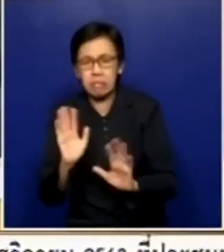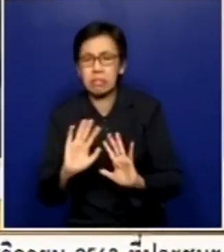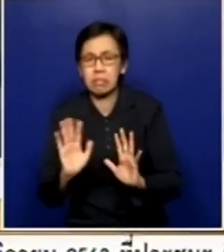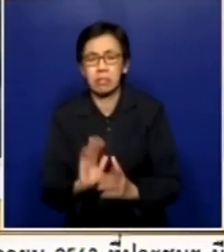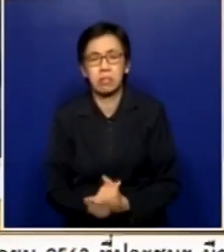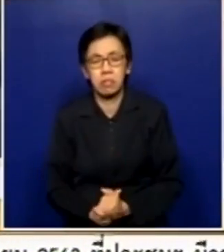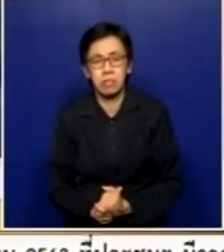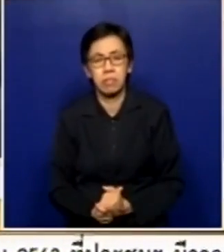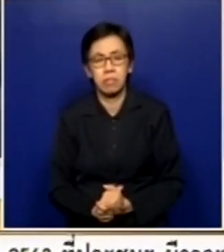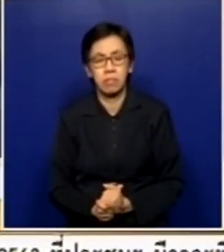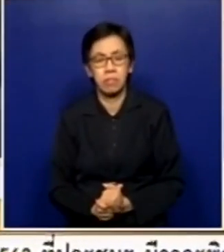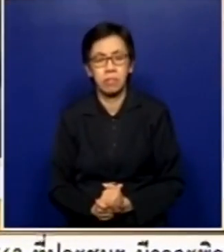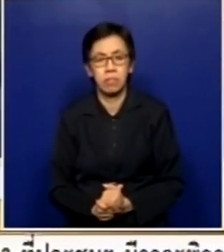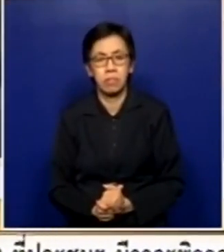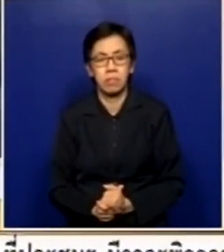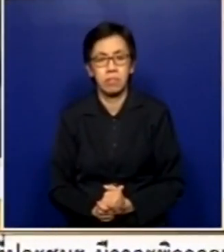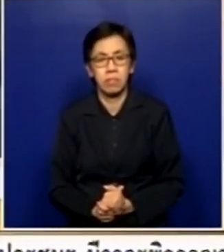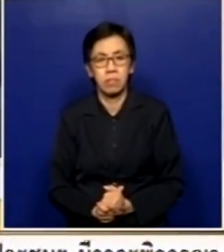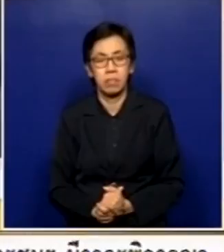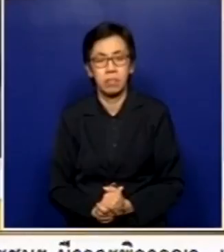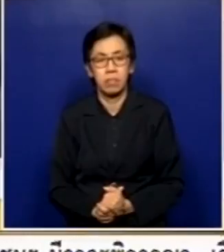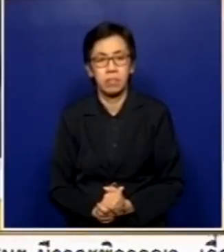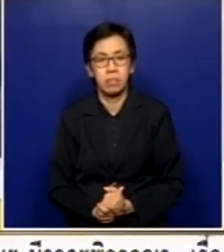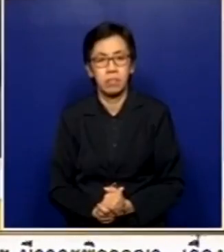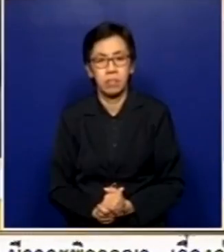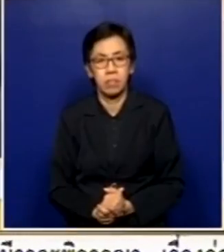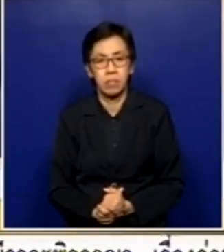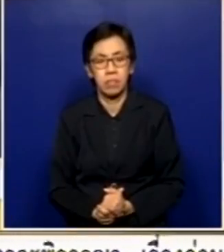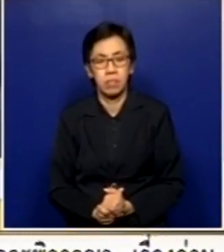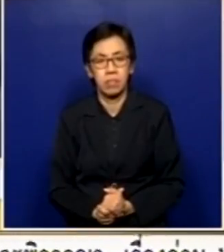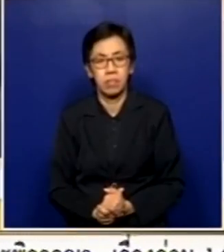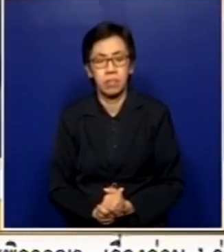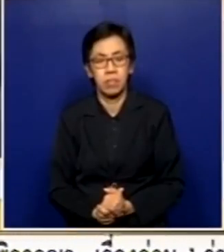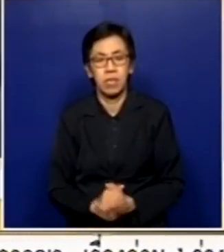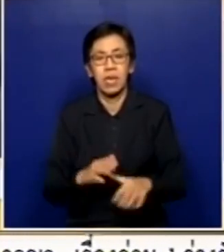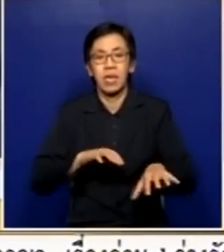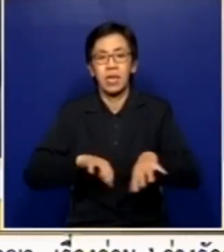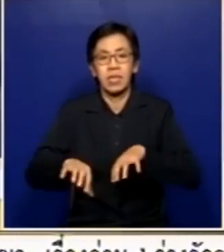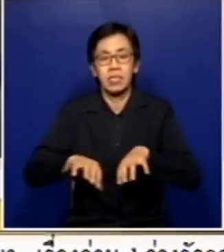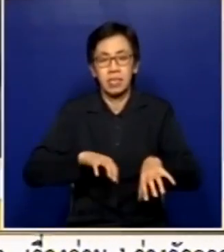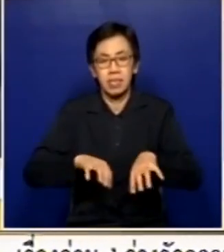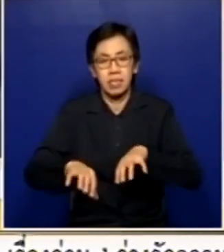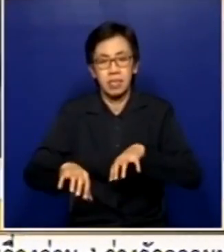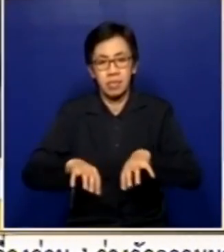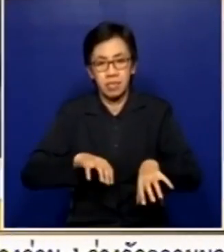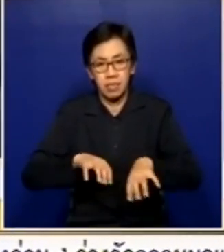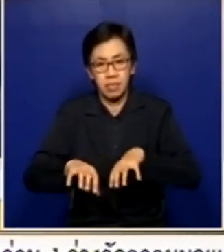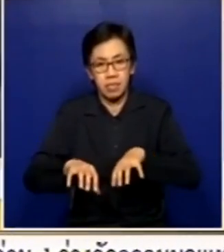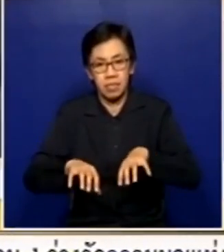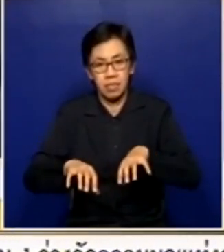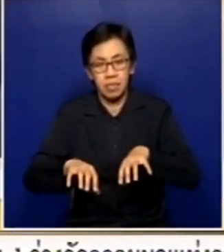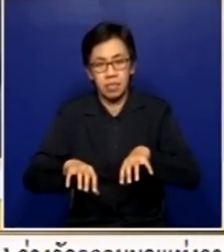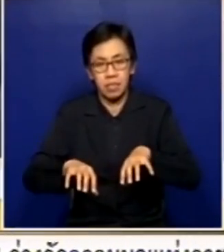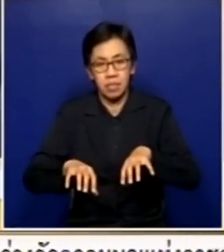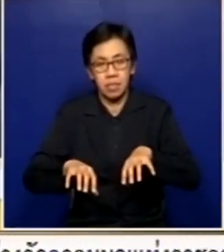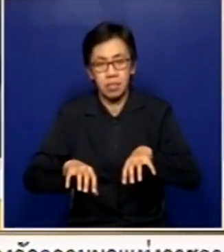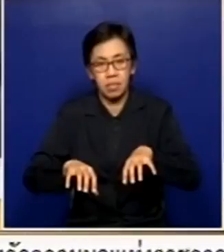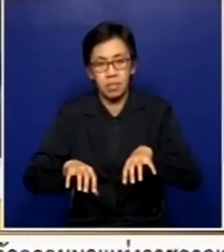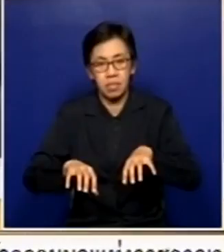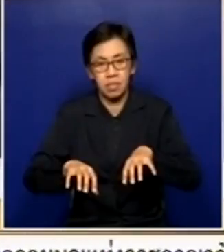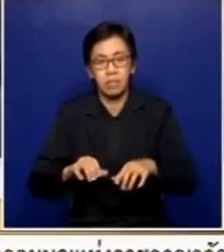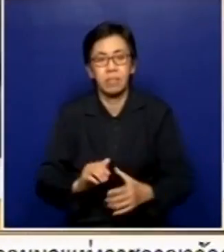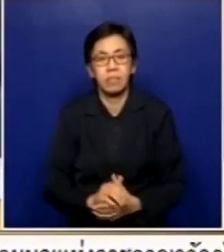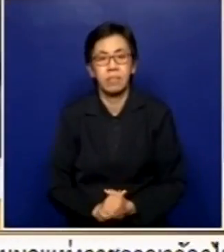ในเมืองอ่ะและการจัดการรายการ